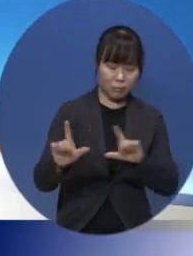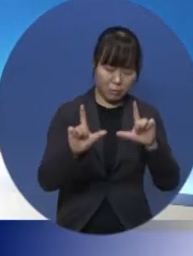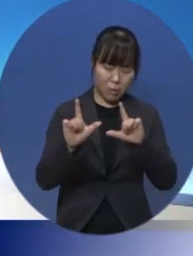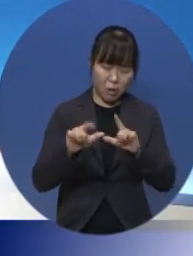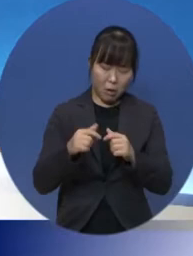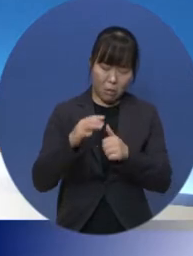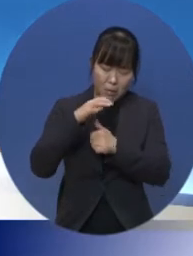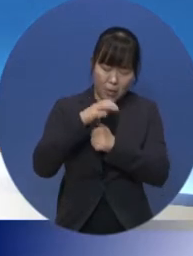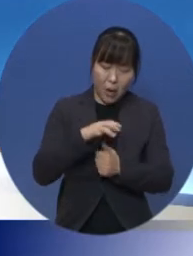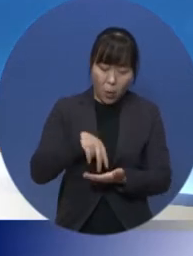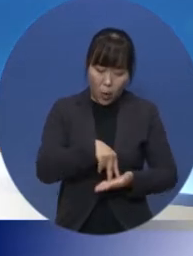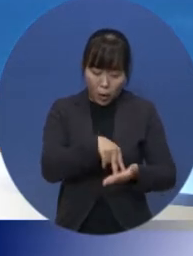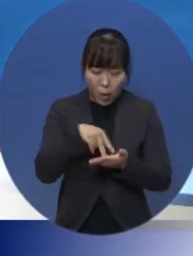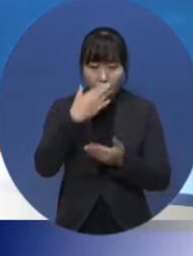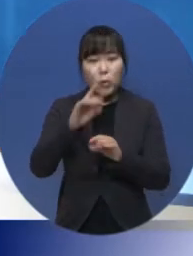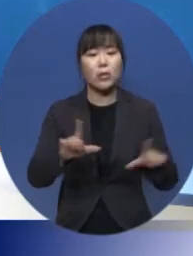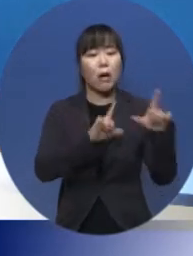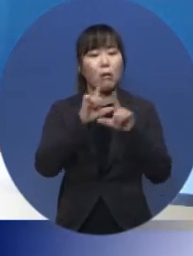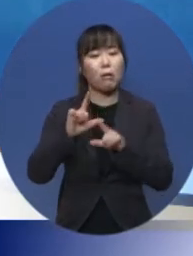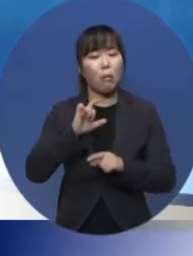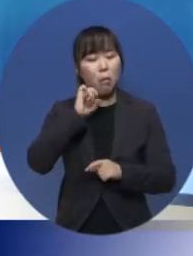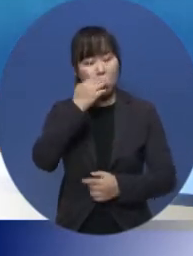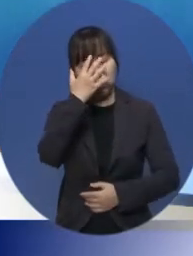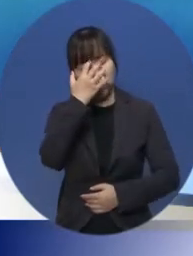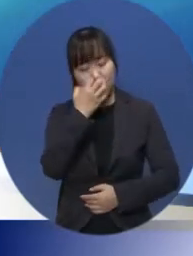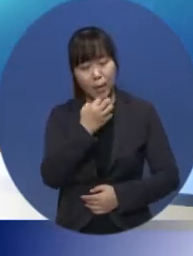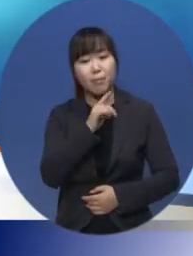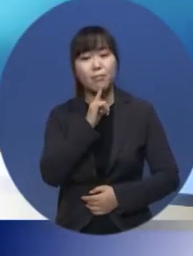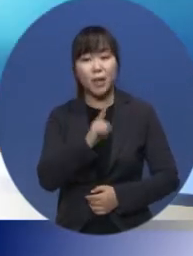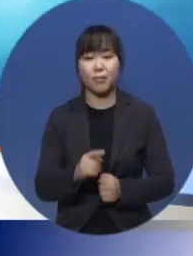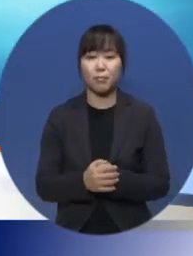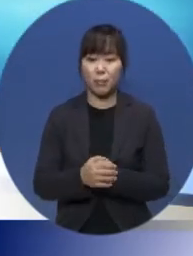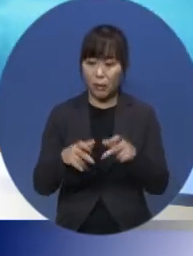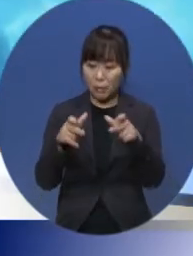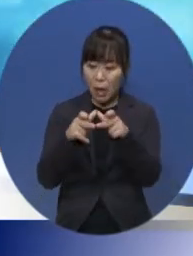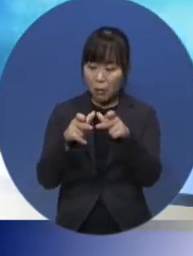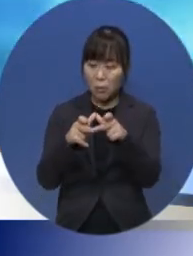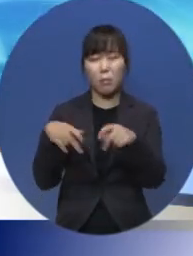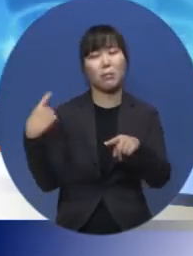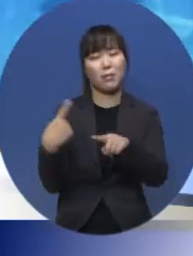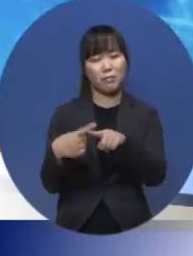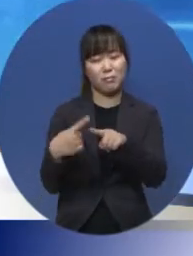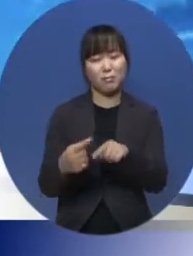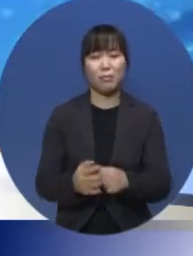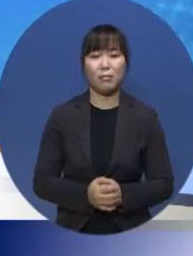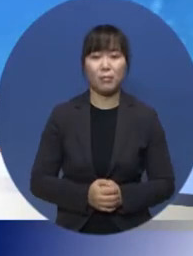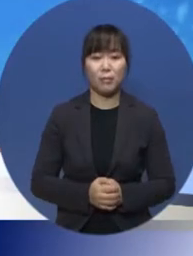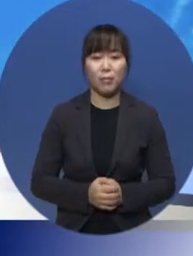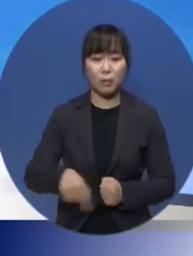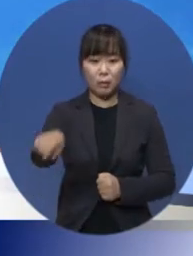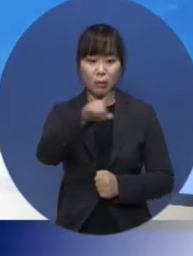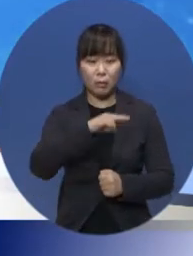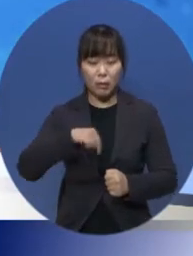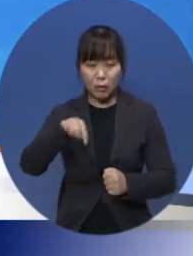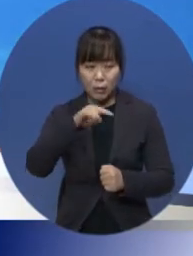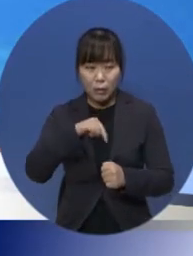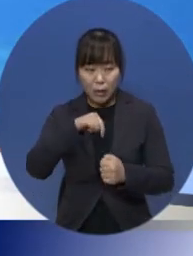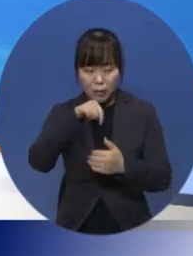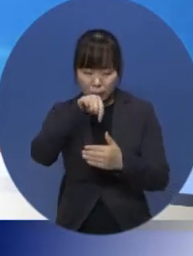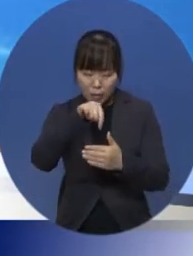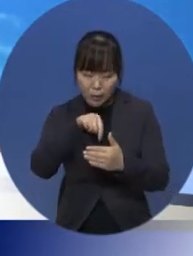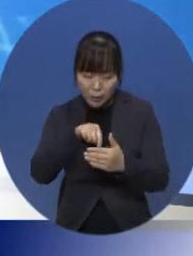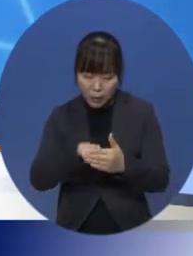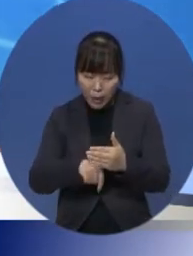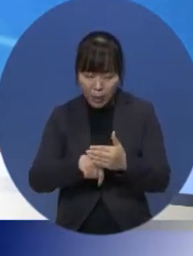외로움, 생계가 어려워짐에 따른 우울감을 말합니다. 장애인들도 예외는 아닌데요. 그들의 속사정을 서정용